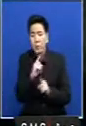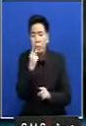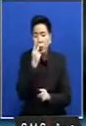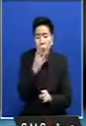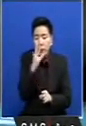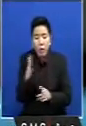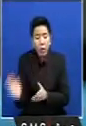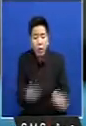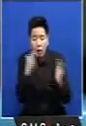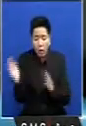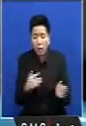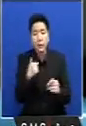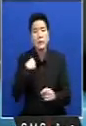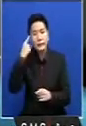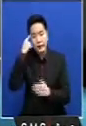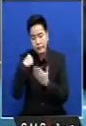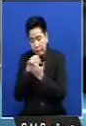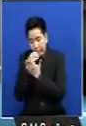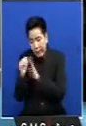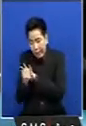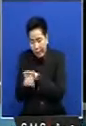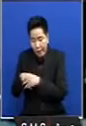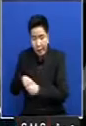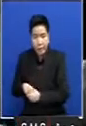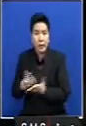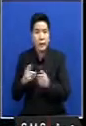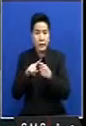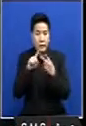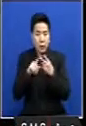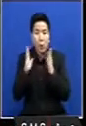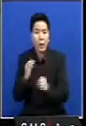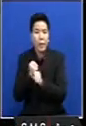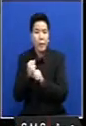วมในการทำหน้าที่ก็เลยขนถ่ายยาเสพติดหรือไม่ก็ขนแรงงานข้ามชาติเข้ามา